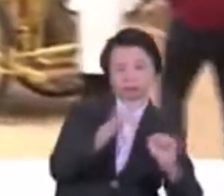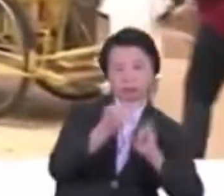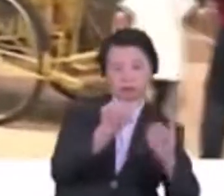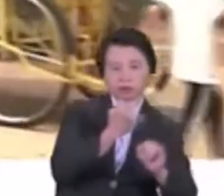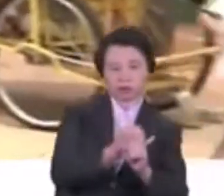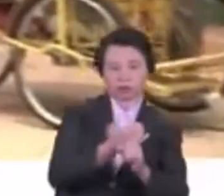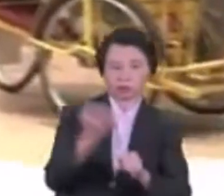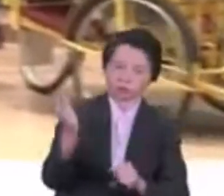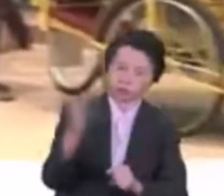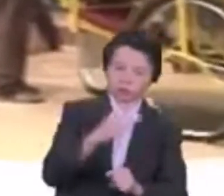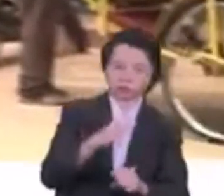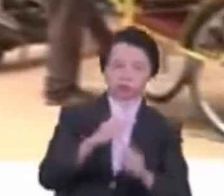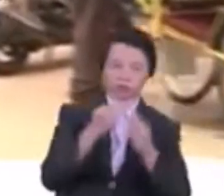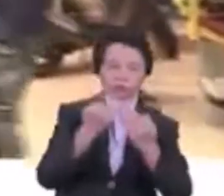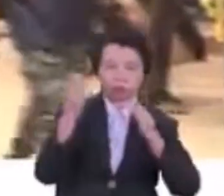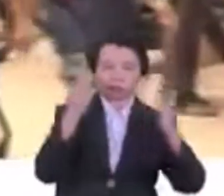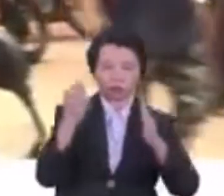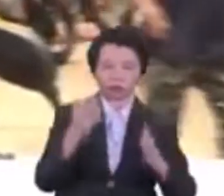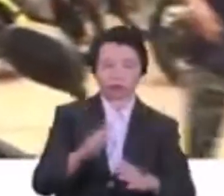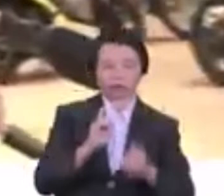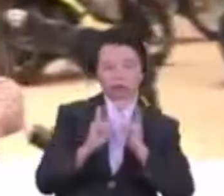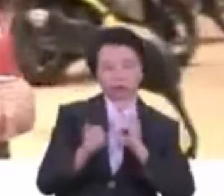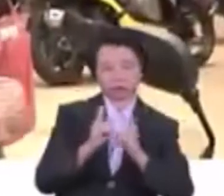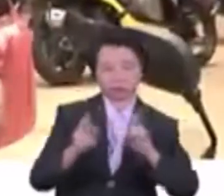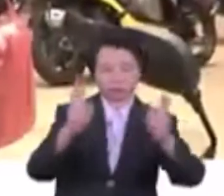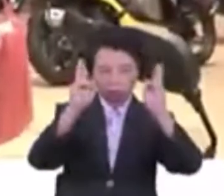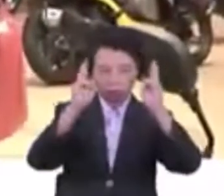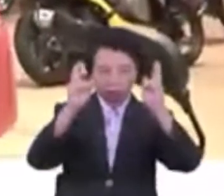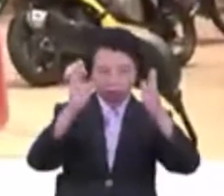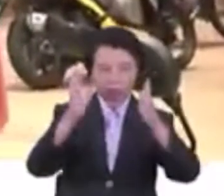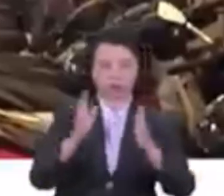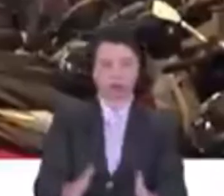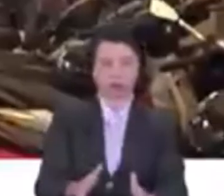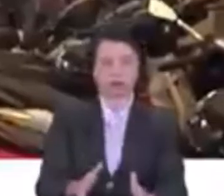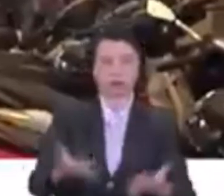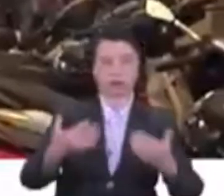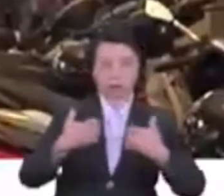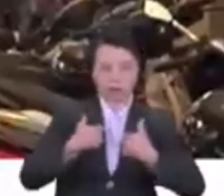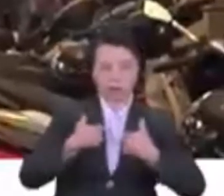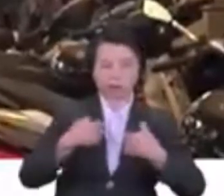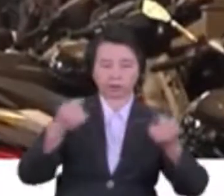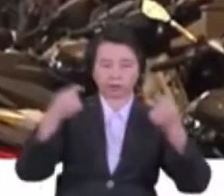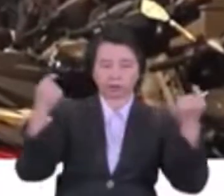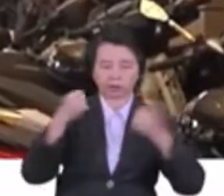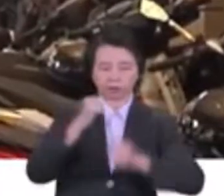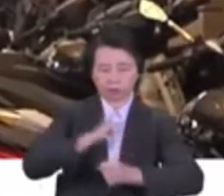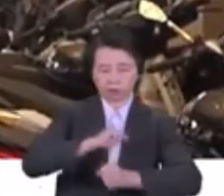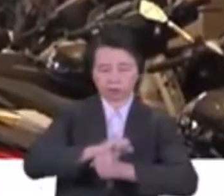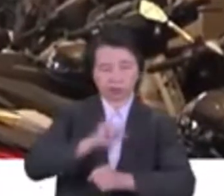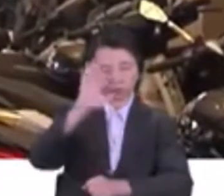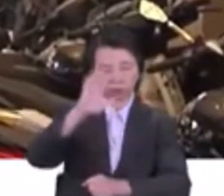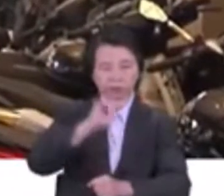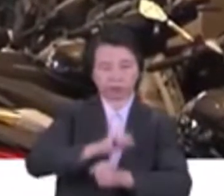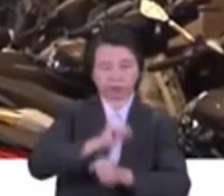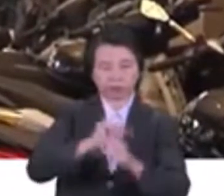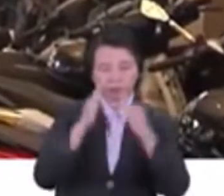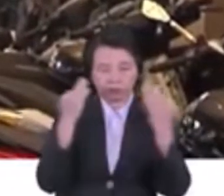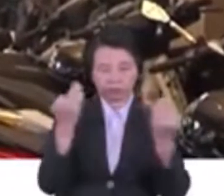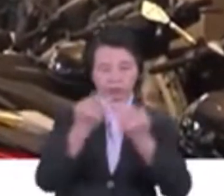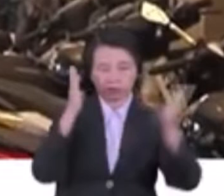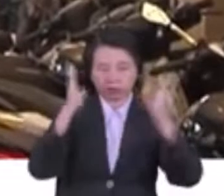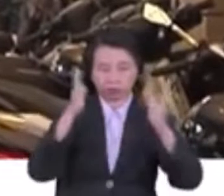Bekwah Keluarga Malaysia dan Bicara Ulama Nusantara. Turut diadakan kan Karnival Kerjaya Jamin Kerja Keluarga